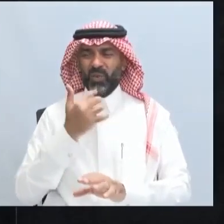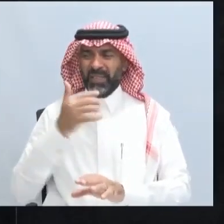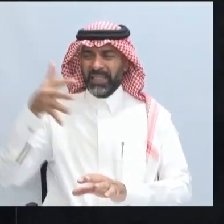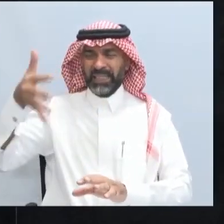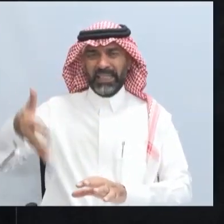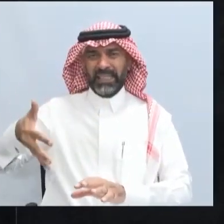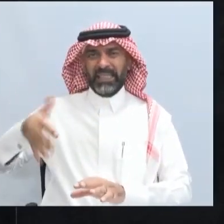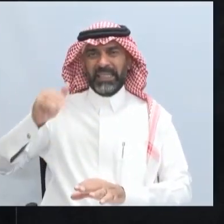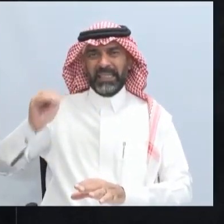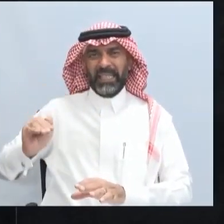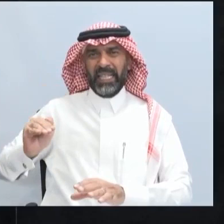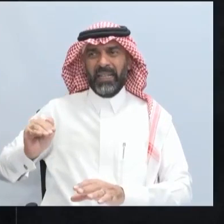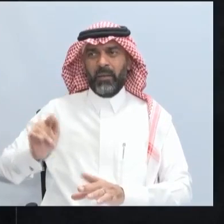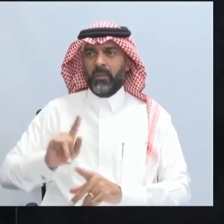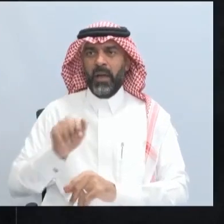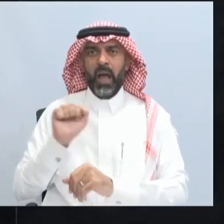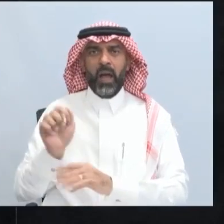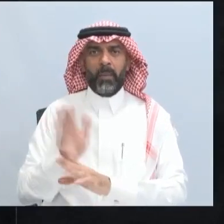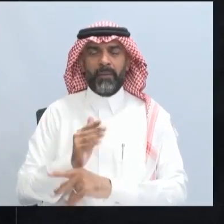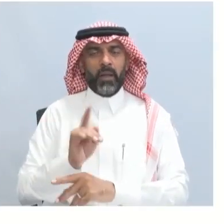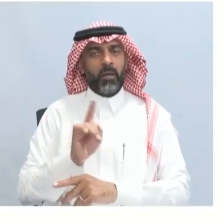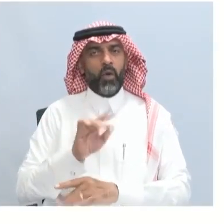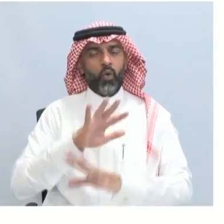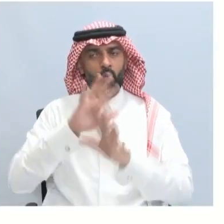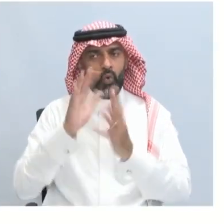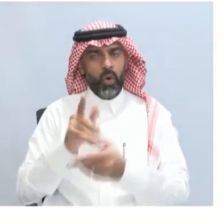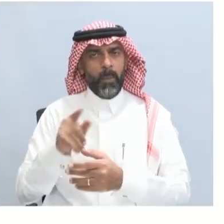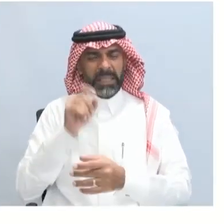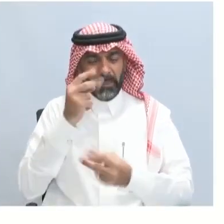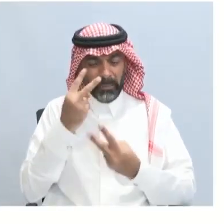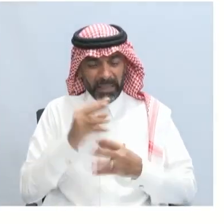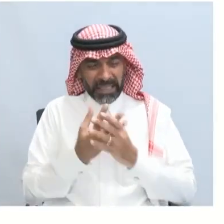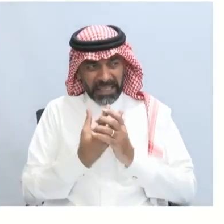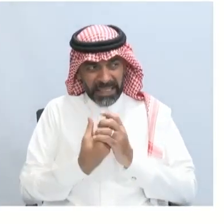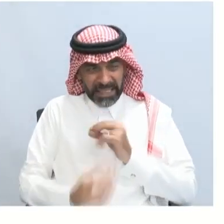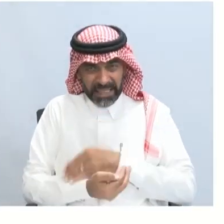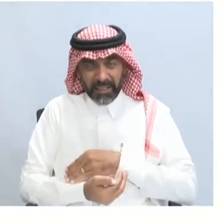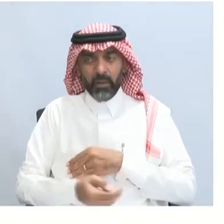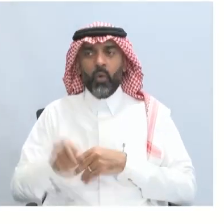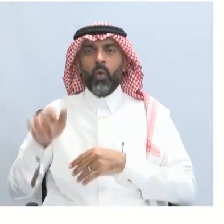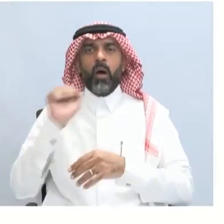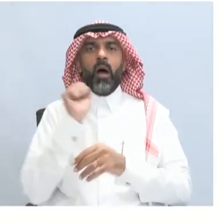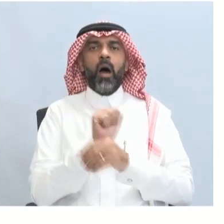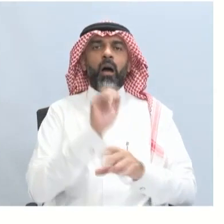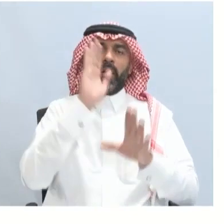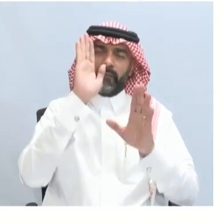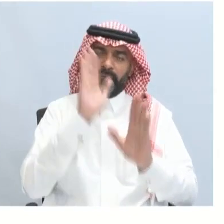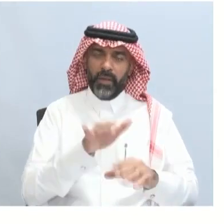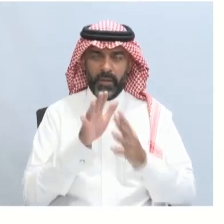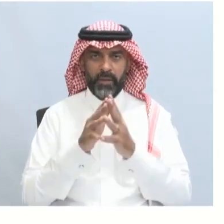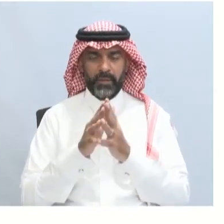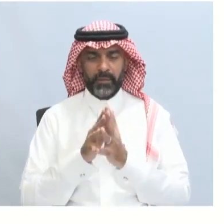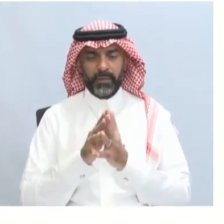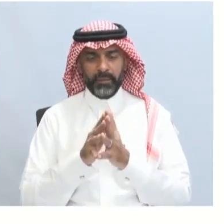توفر هذه العناصر الثلاثه وهي الادراك وكذلك التمييز وايضا الاراده لانه تنشا